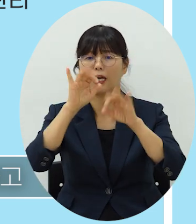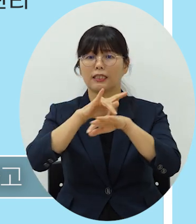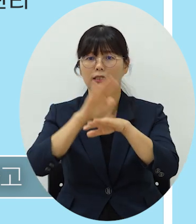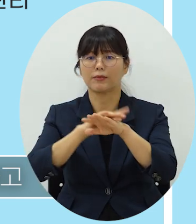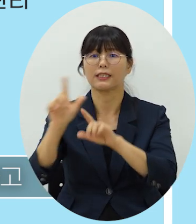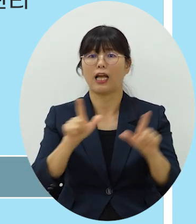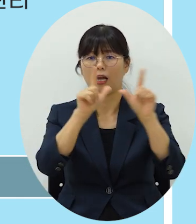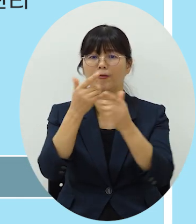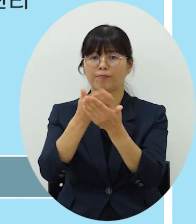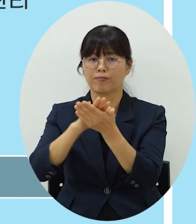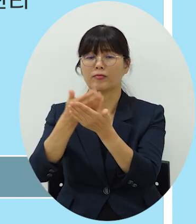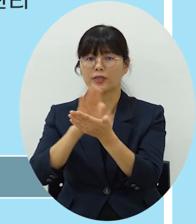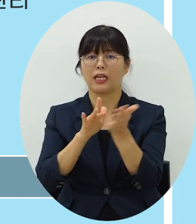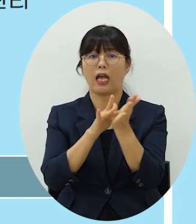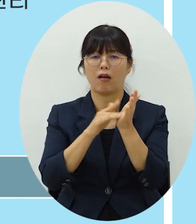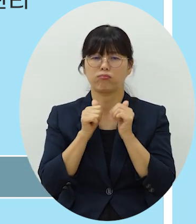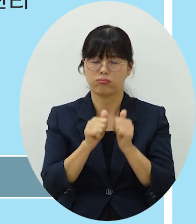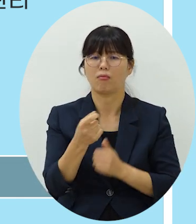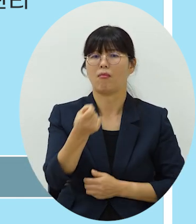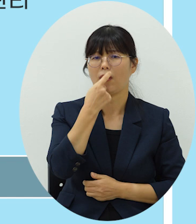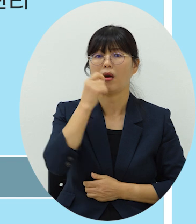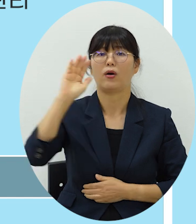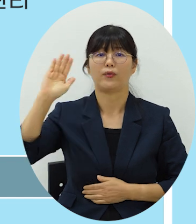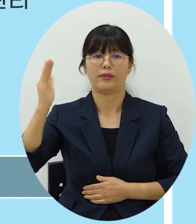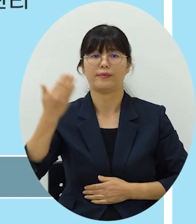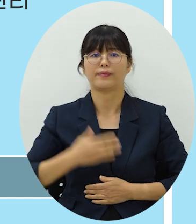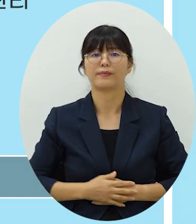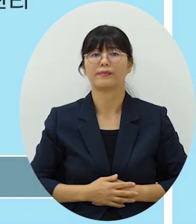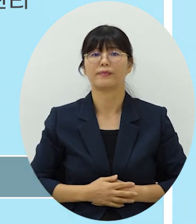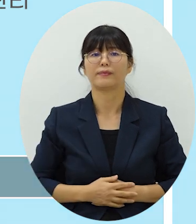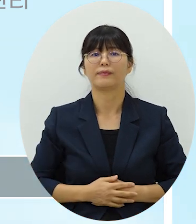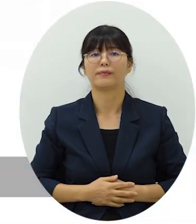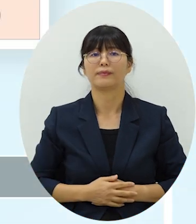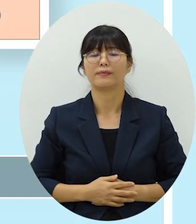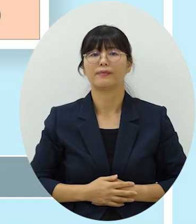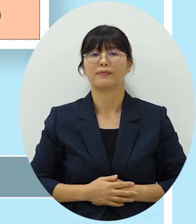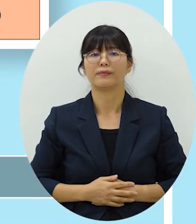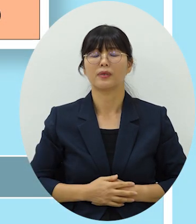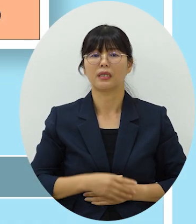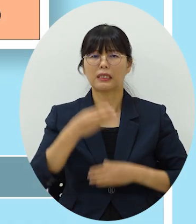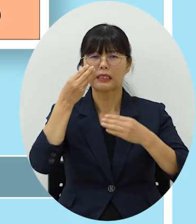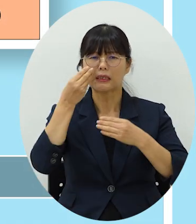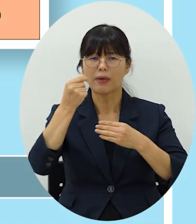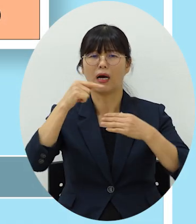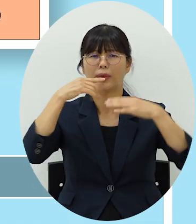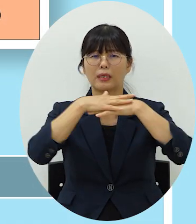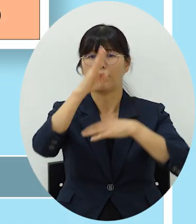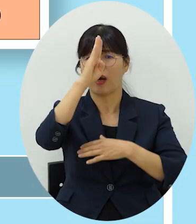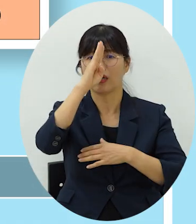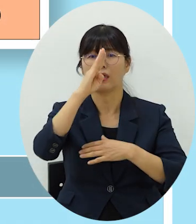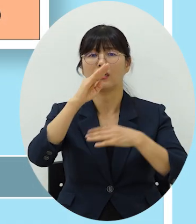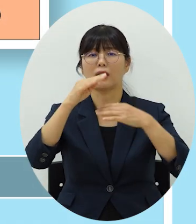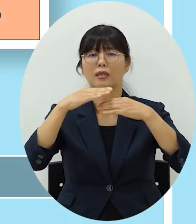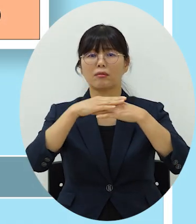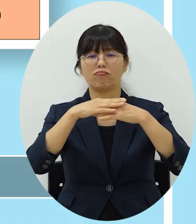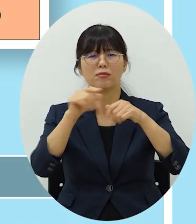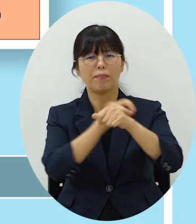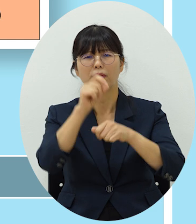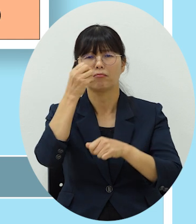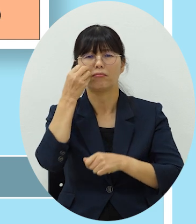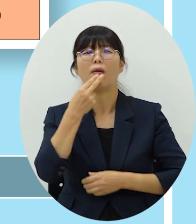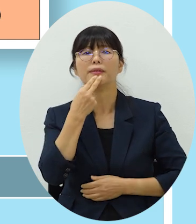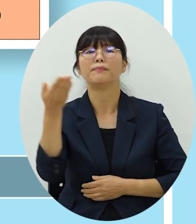습관을 개선하고 약을 꾸준히 규칙적으로 복용해야 합니다. 이상 지질혈증은 특별한 증상이